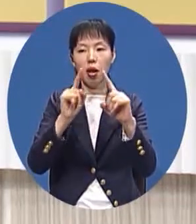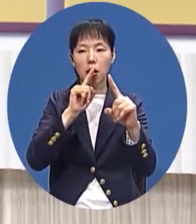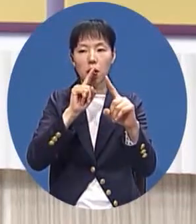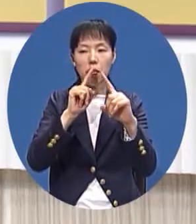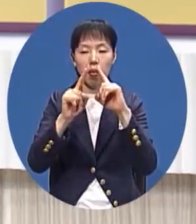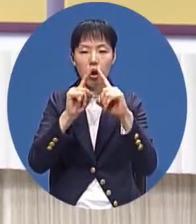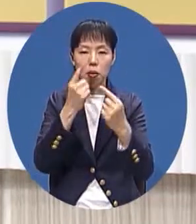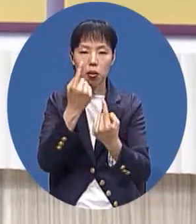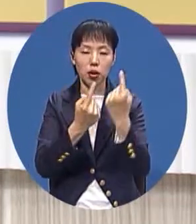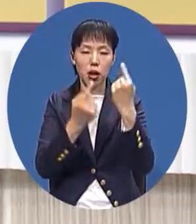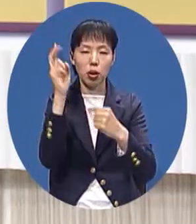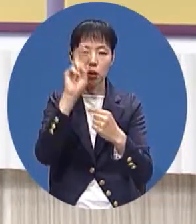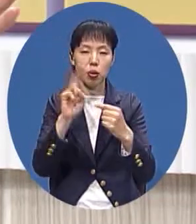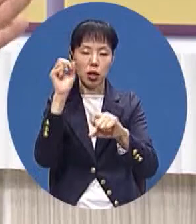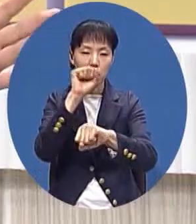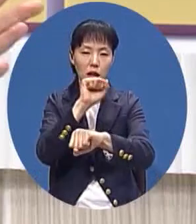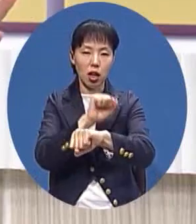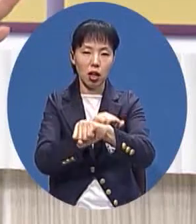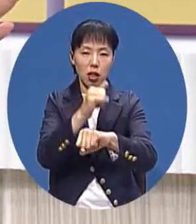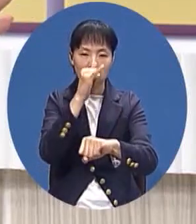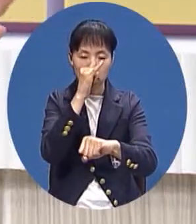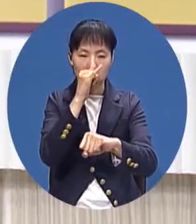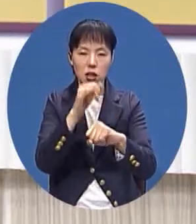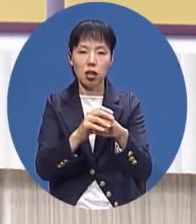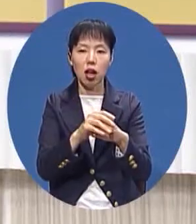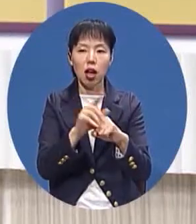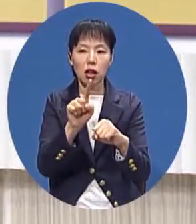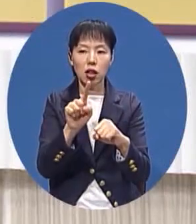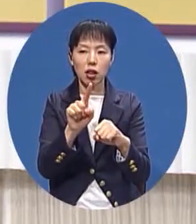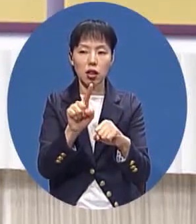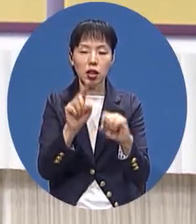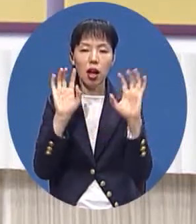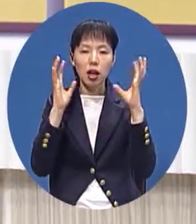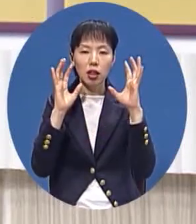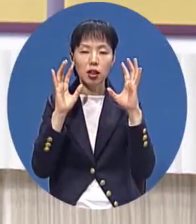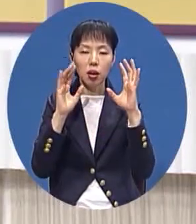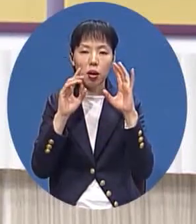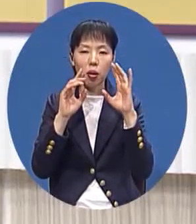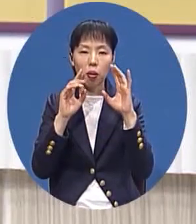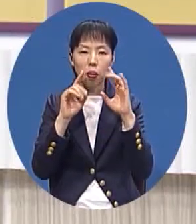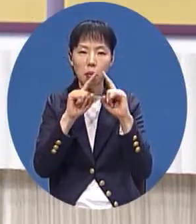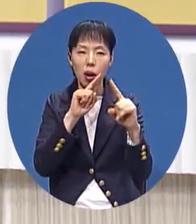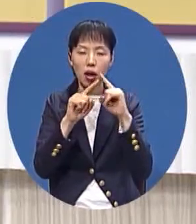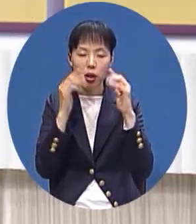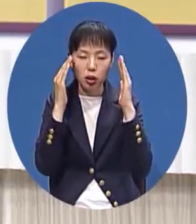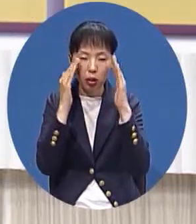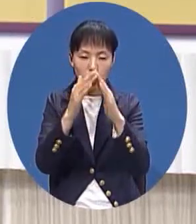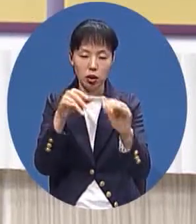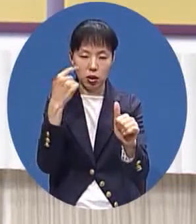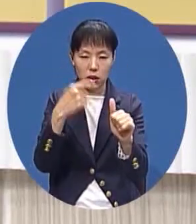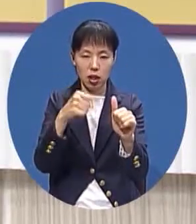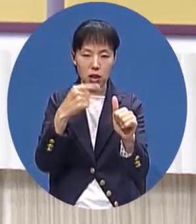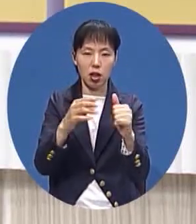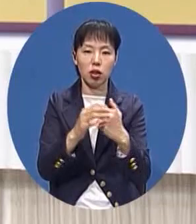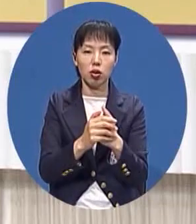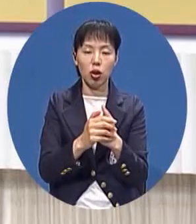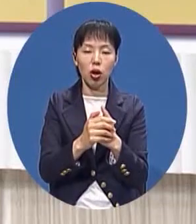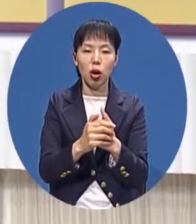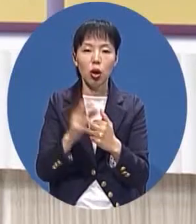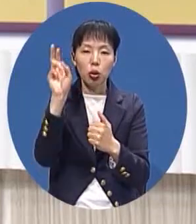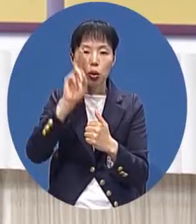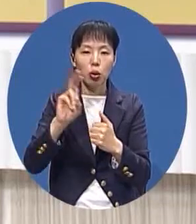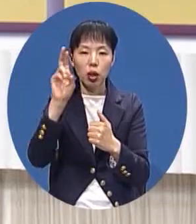잘하는 아이가 있는데 그런 아이들은 말에도 집중해서 평가를 해야 되고요. 노래라는 거는 리듬하고 이제 이런 것들이